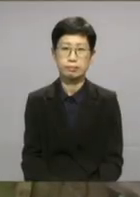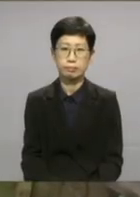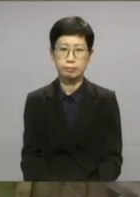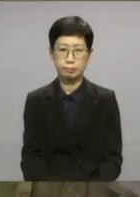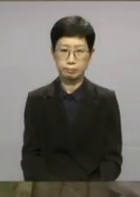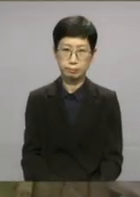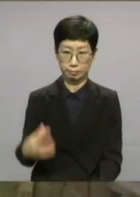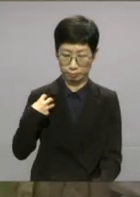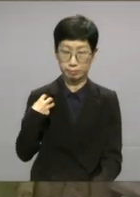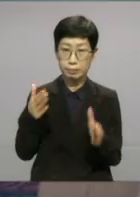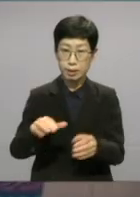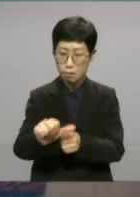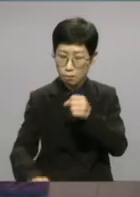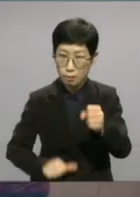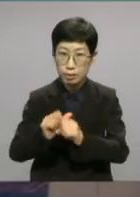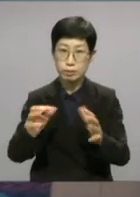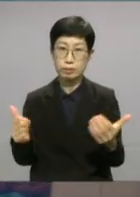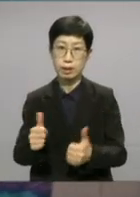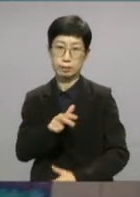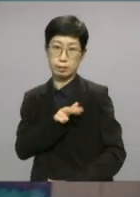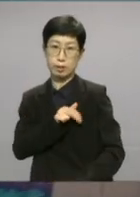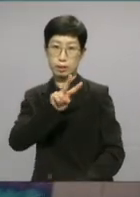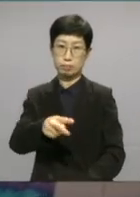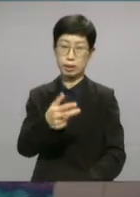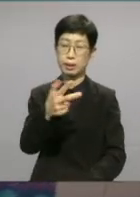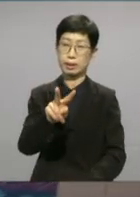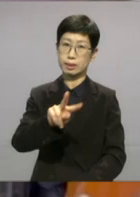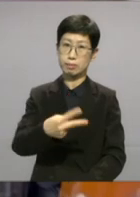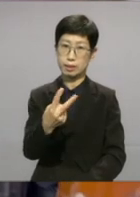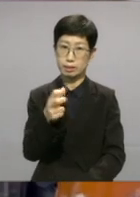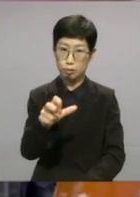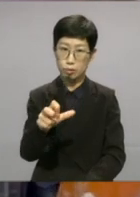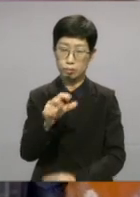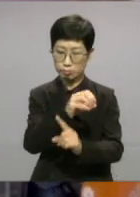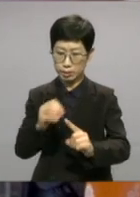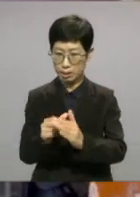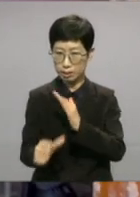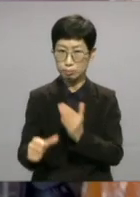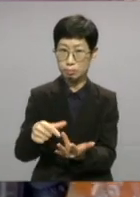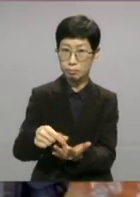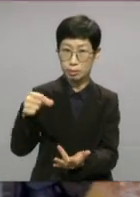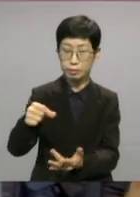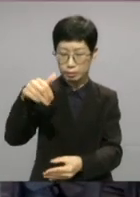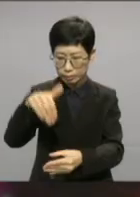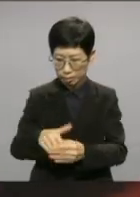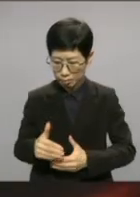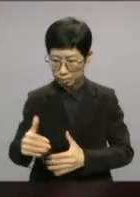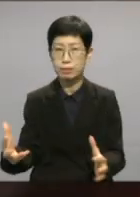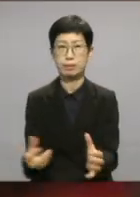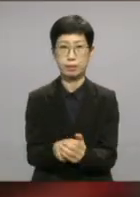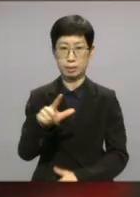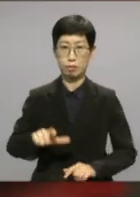임기 5년의 국회의원 225명을 비례대표제로 뽑는 스리랑카 총선이 마무리됐습니다. 15일